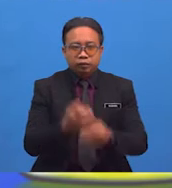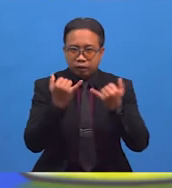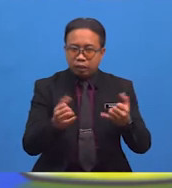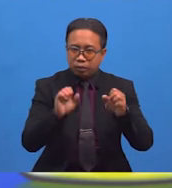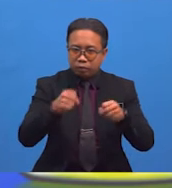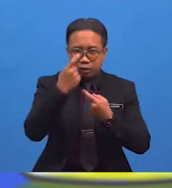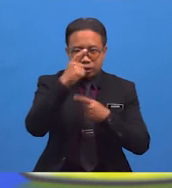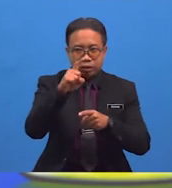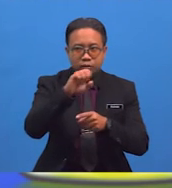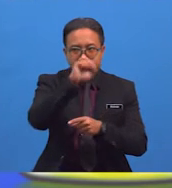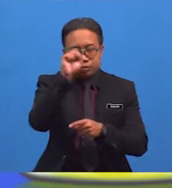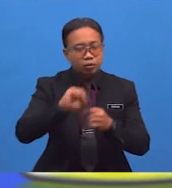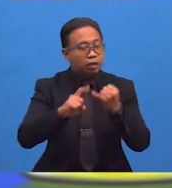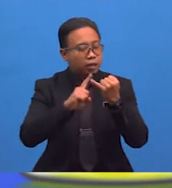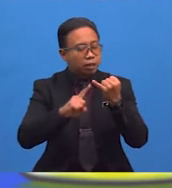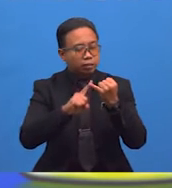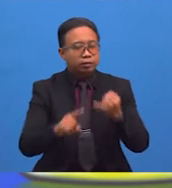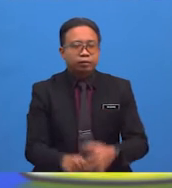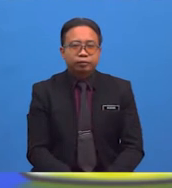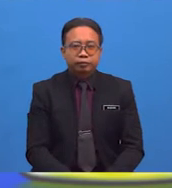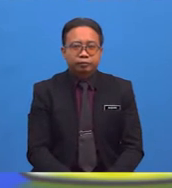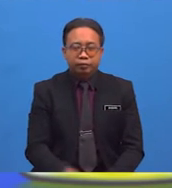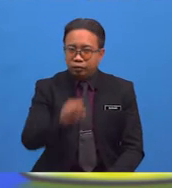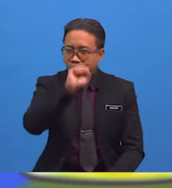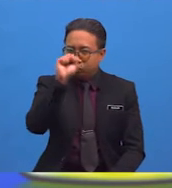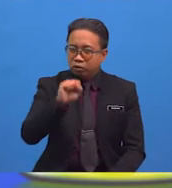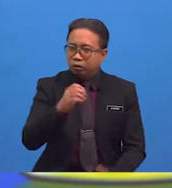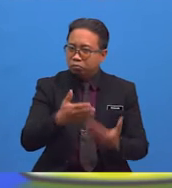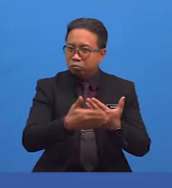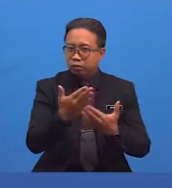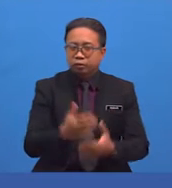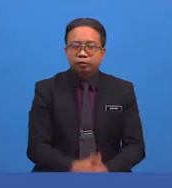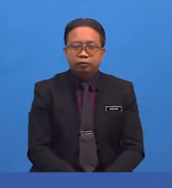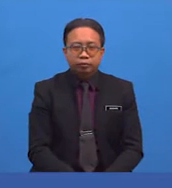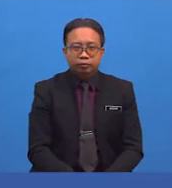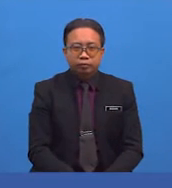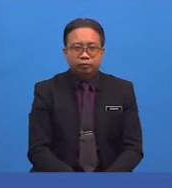Sekarang, boleh kita jawab soalan yang terakhir? Soalannya agak mudah.